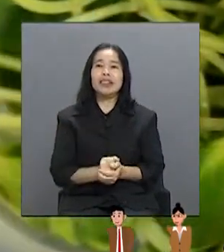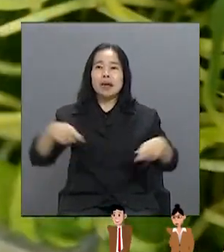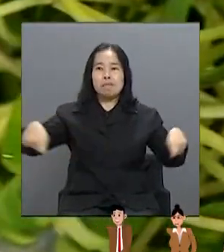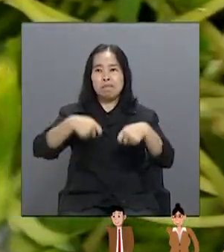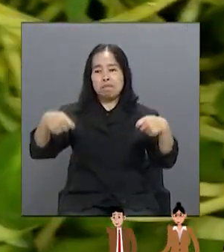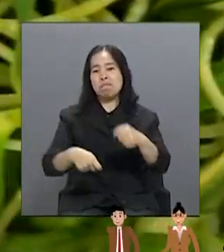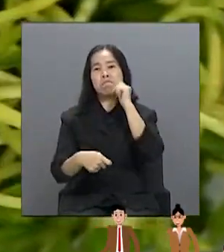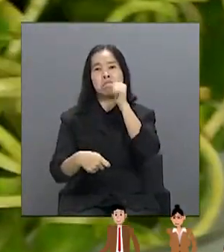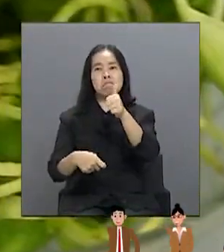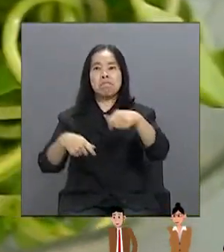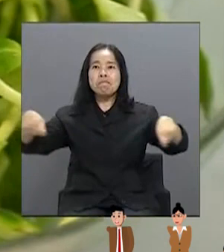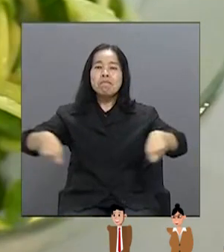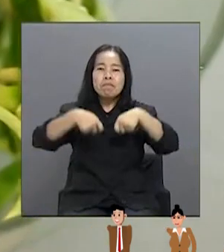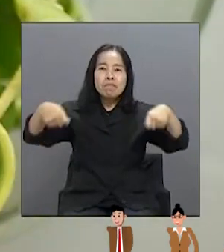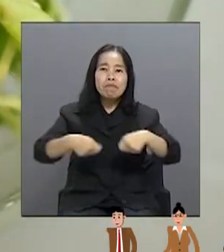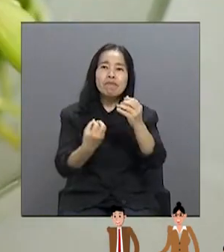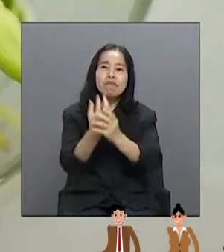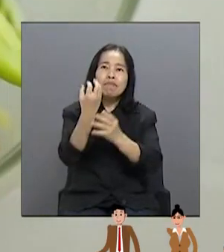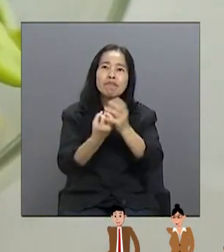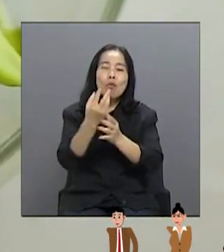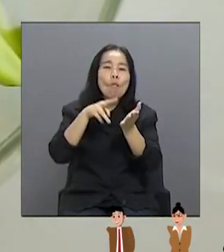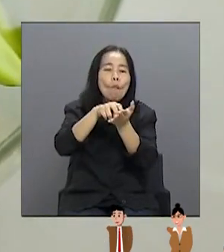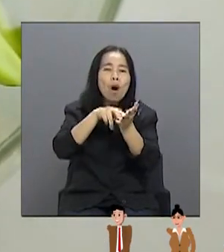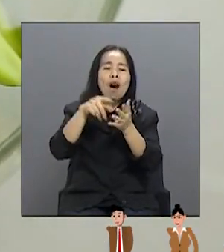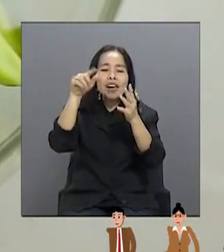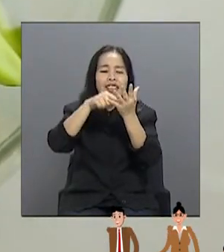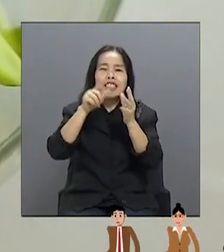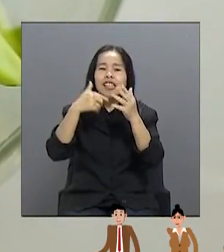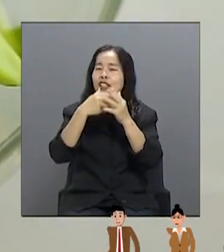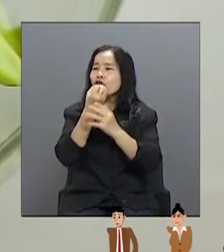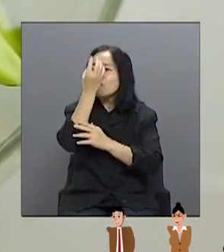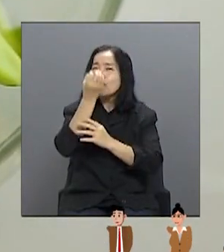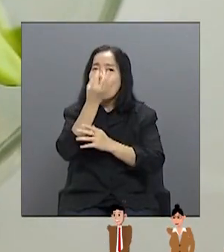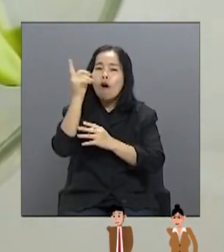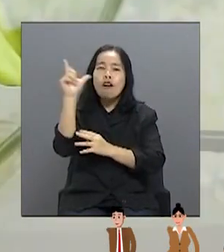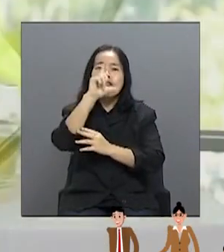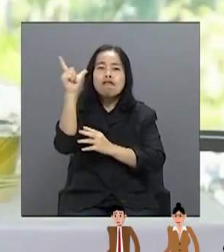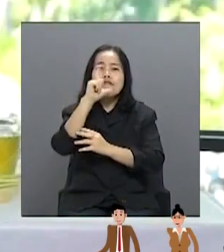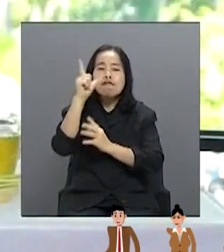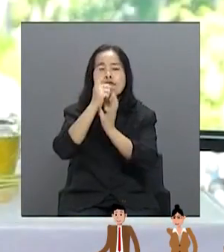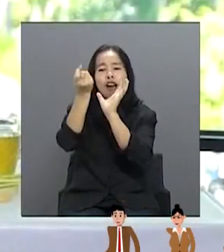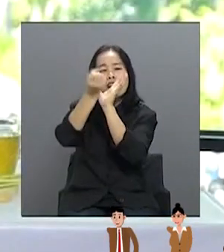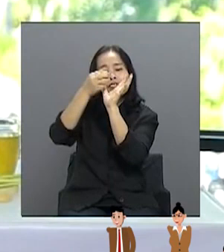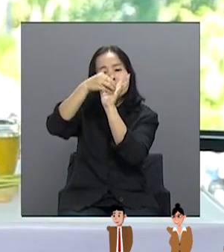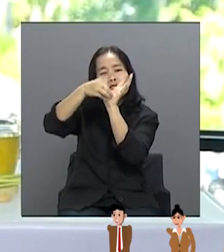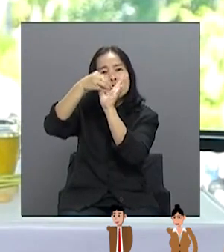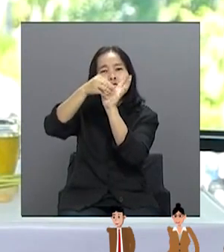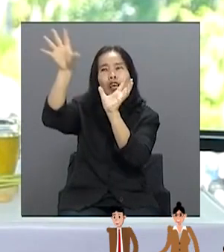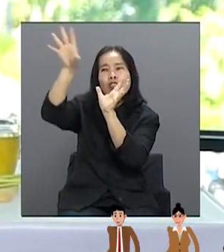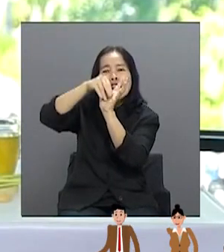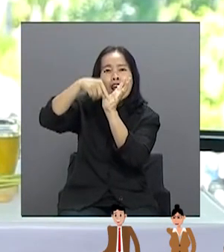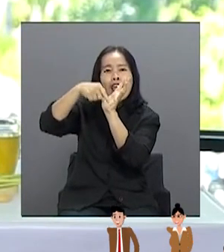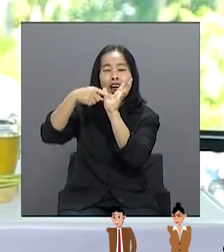ได้ ชอบมากอร่อยมาก ต้นอ่อนทานตะวันอันนี้มีการศึกษาวิจัยนะครับช่วยต้านการติดเชื้อระบบทางเดินหายใจ